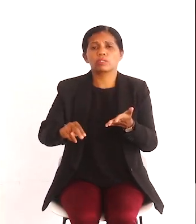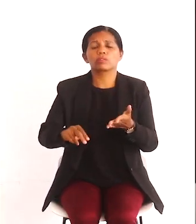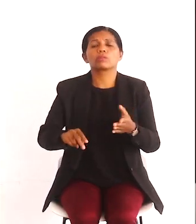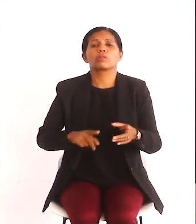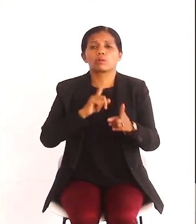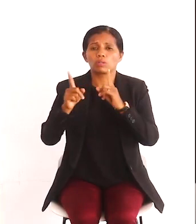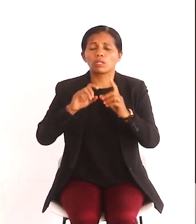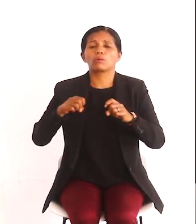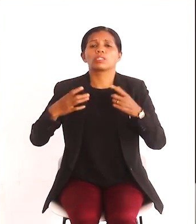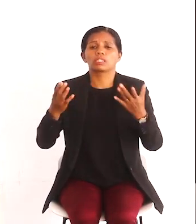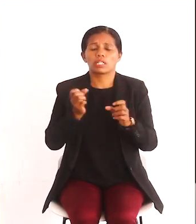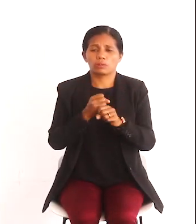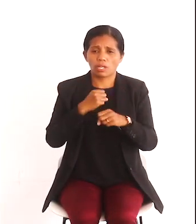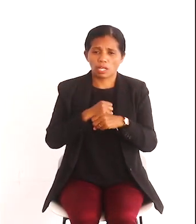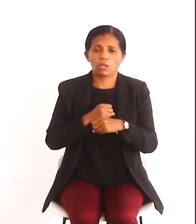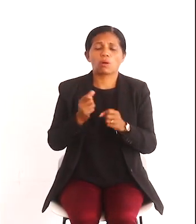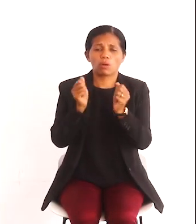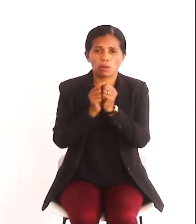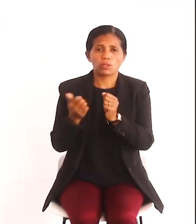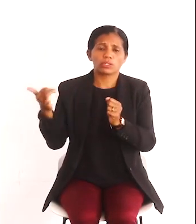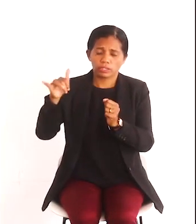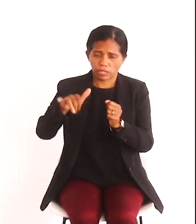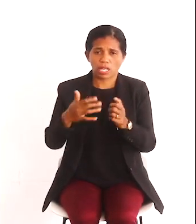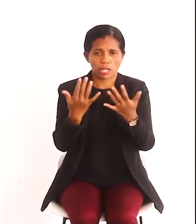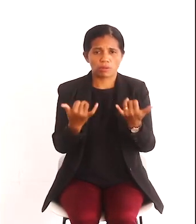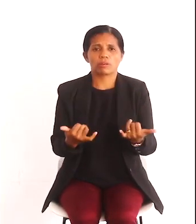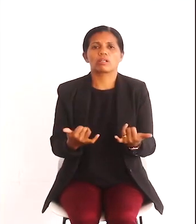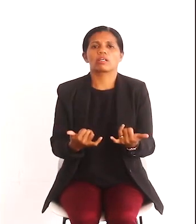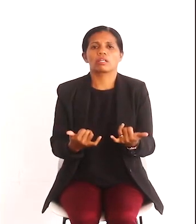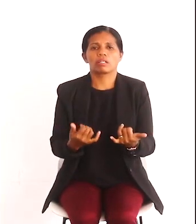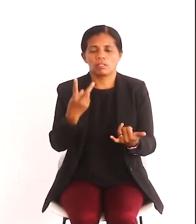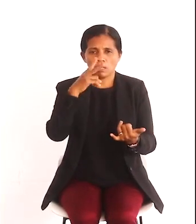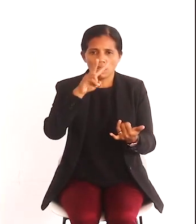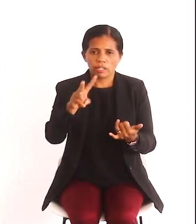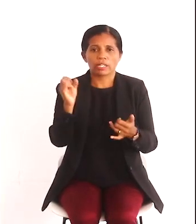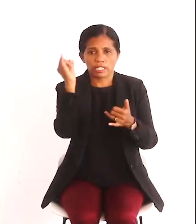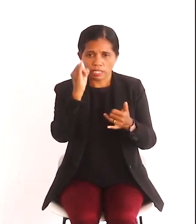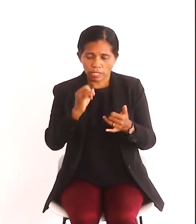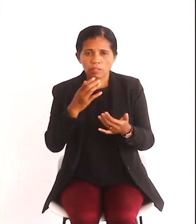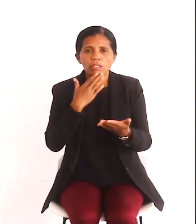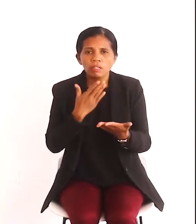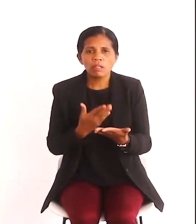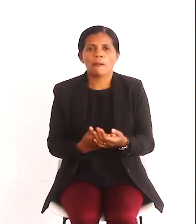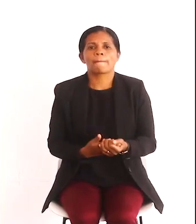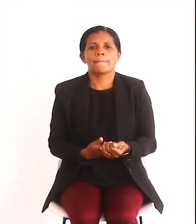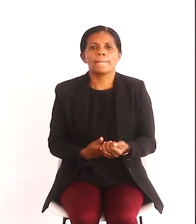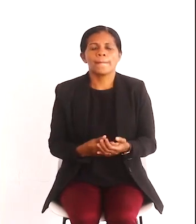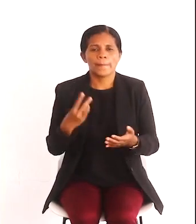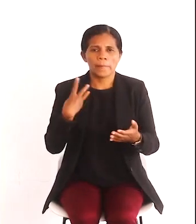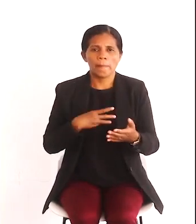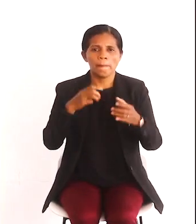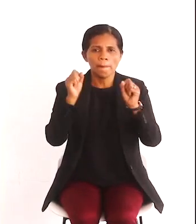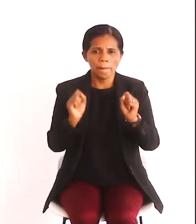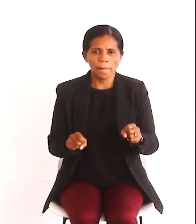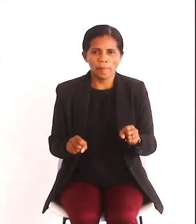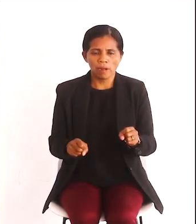oinsa halo adisaun husira. Agora alin sira, hare desenyu didiak. Ita bele hanoin katak